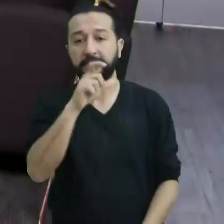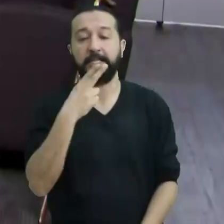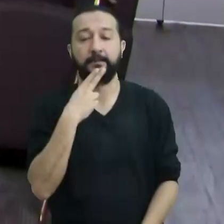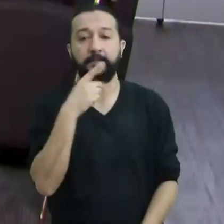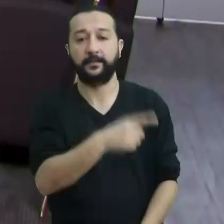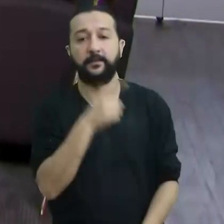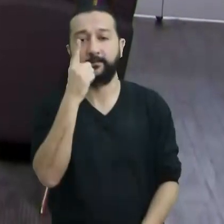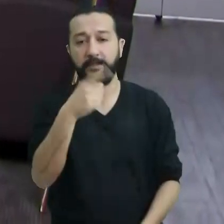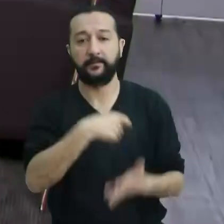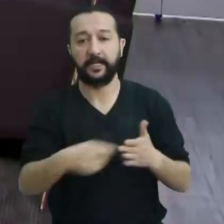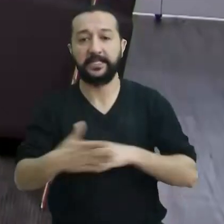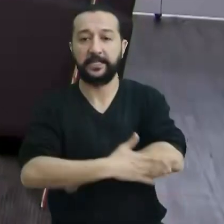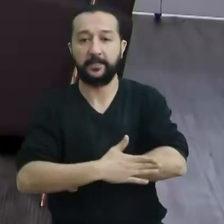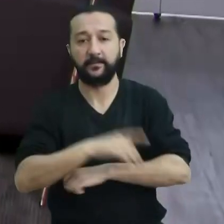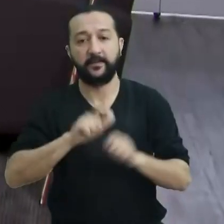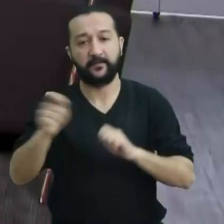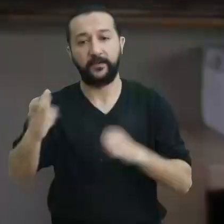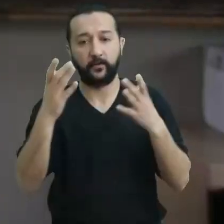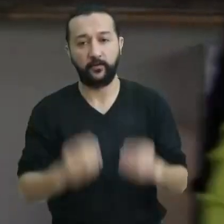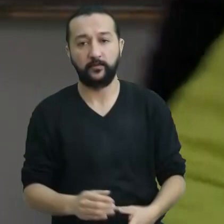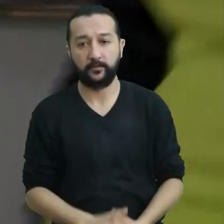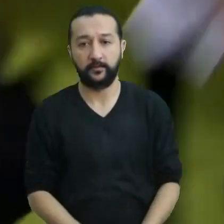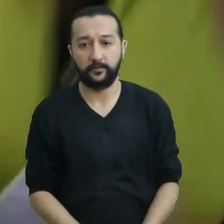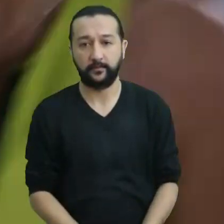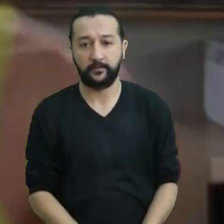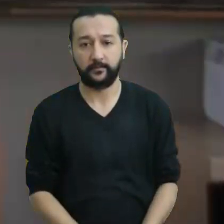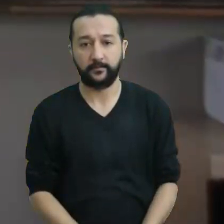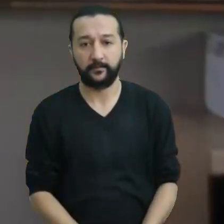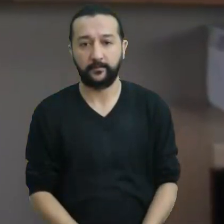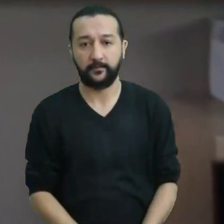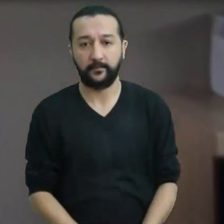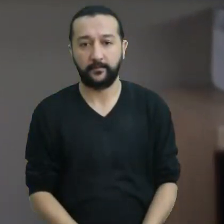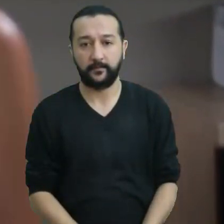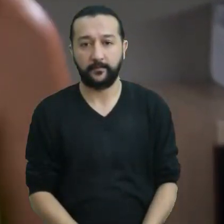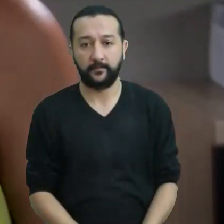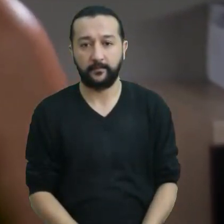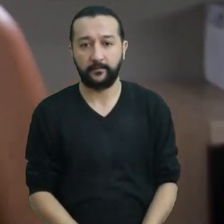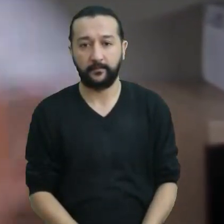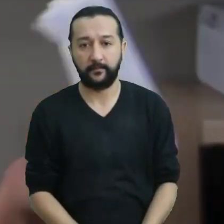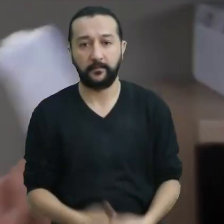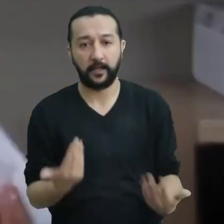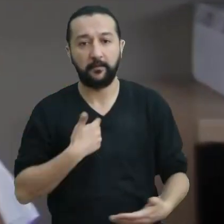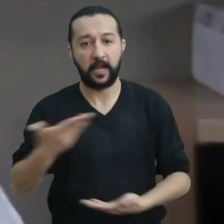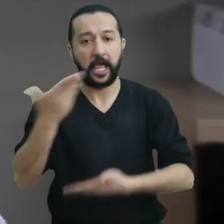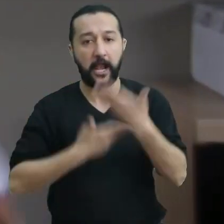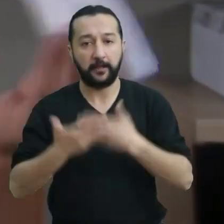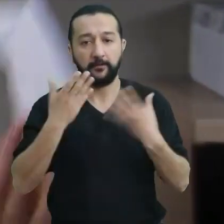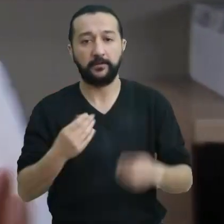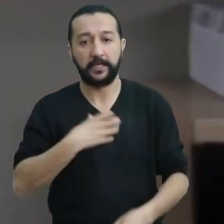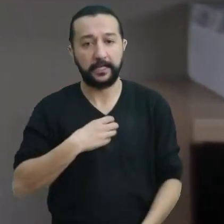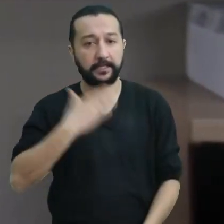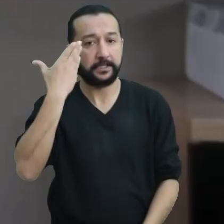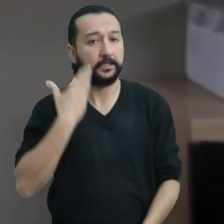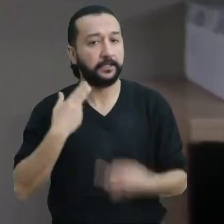Cavidan Hanım'a bir maaş ikramiye çıkartın şimdi hemen. Cavidan laptopunun başına geçti. Bana anlatacaklarını